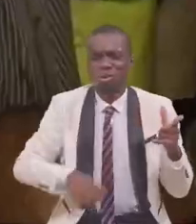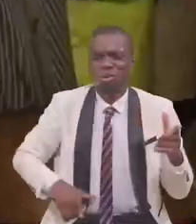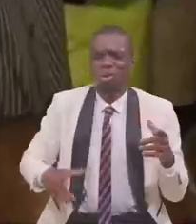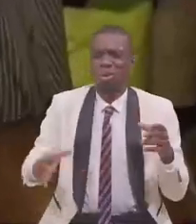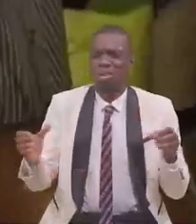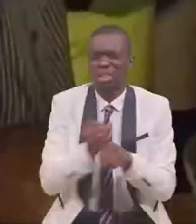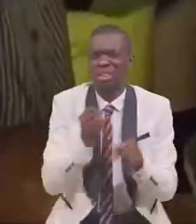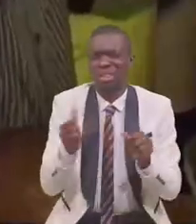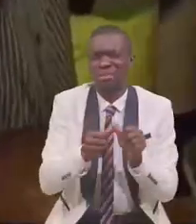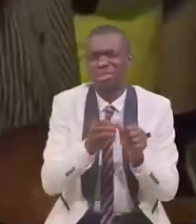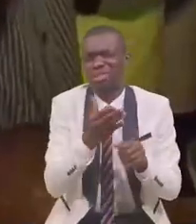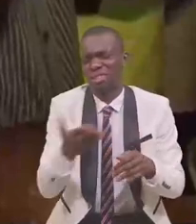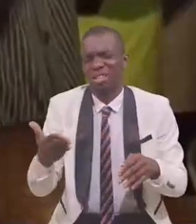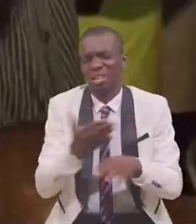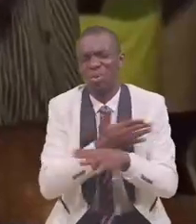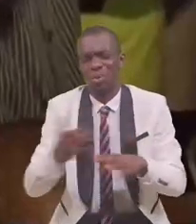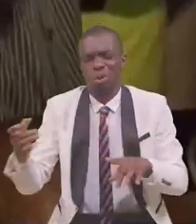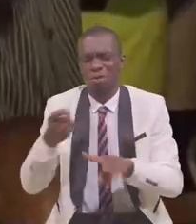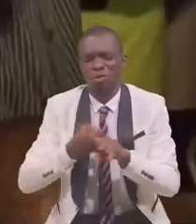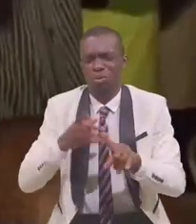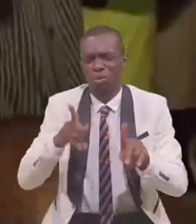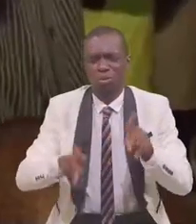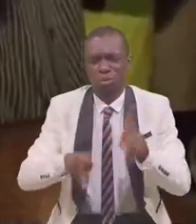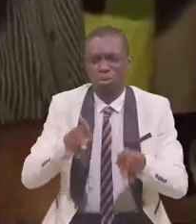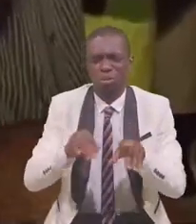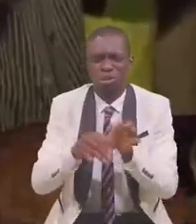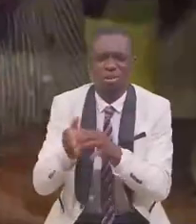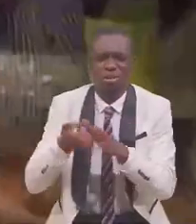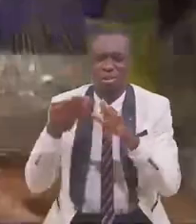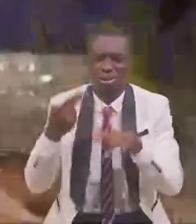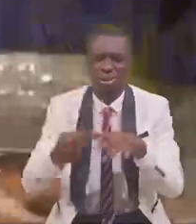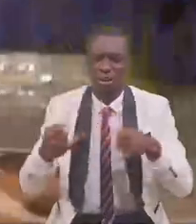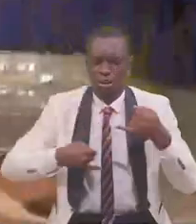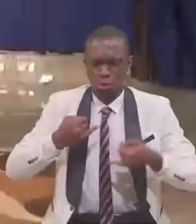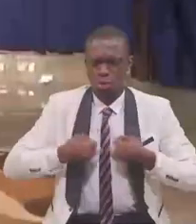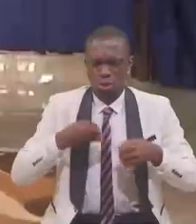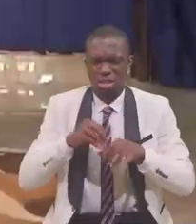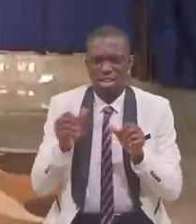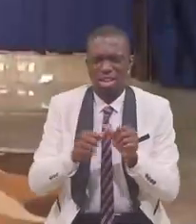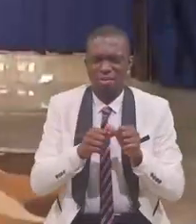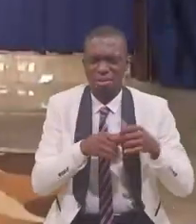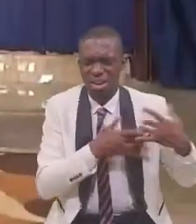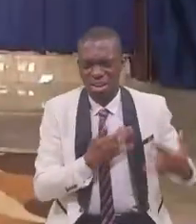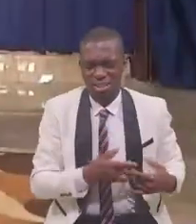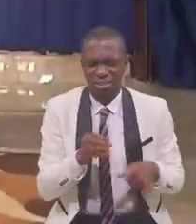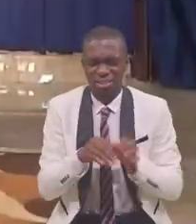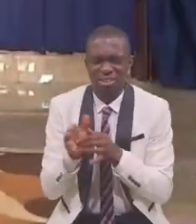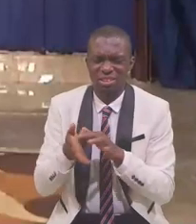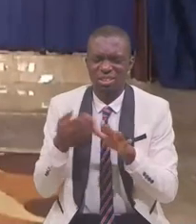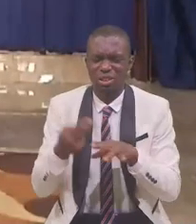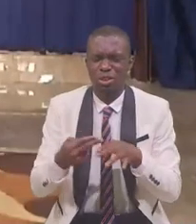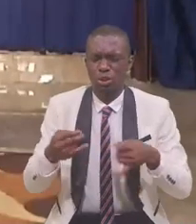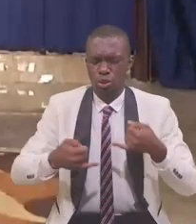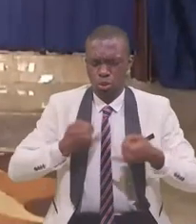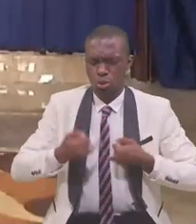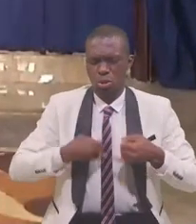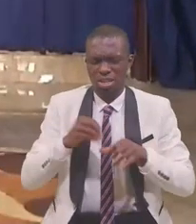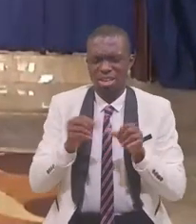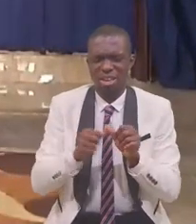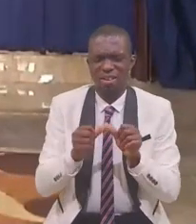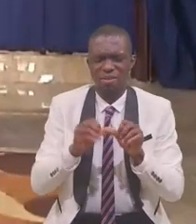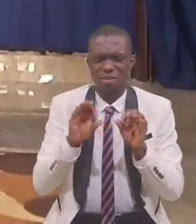Jésus. La joie dans chaque cœur, la joie dans chaque famille, la joie dans leurs